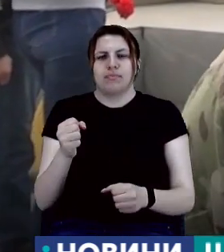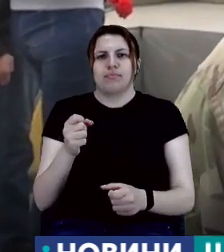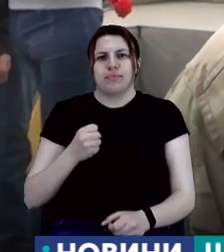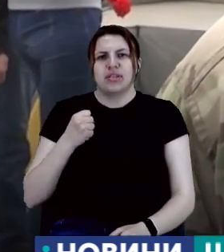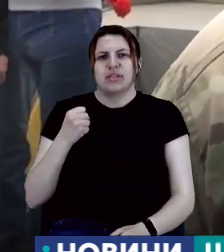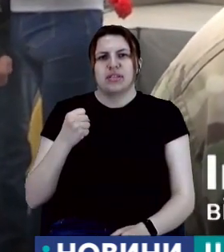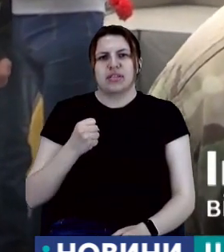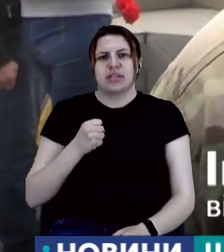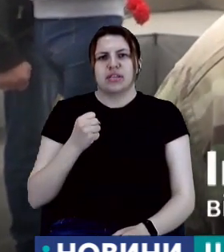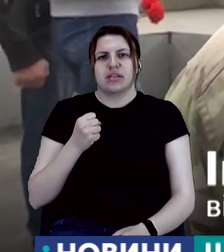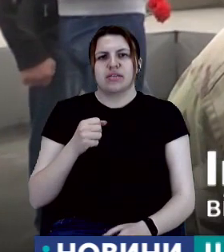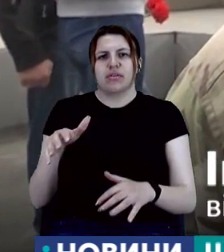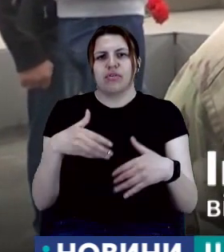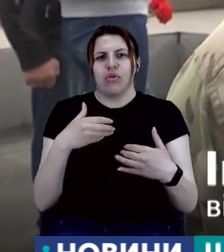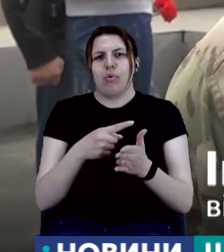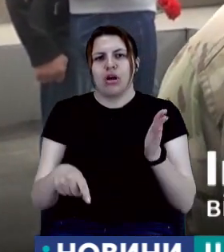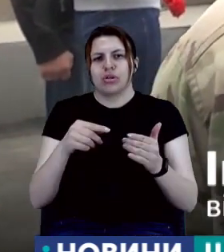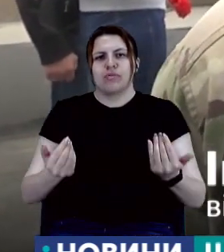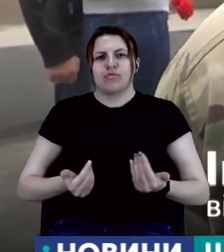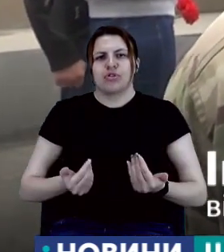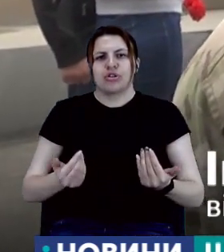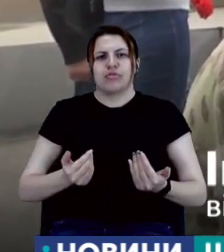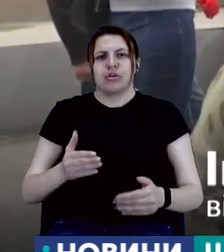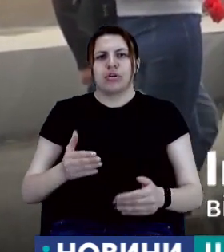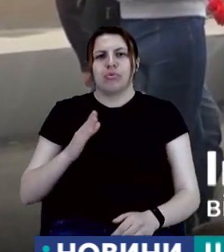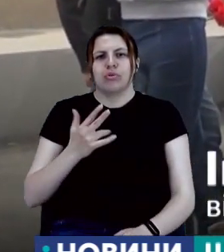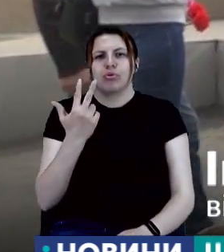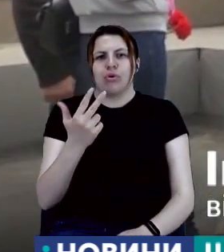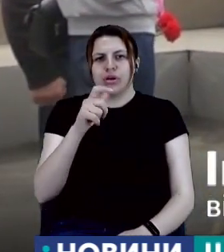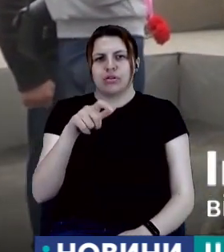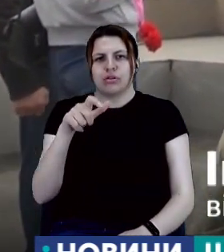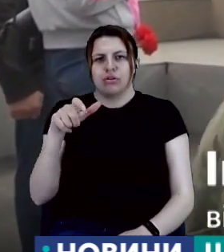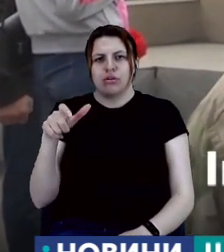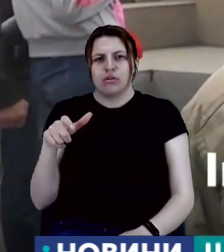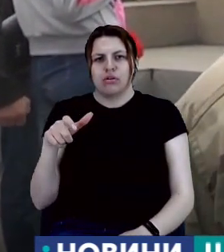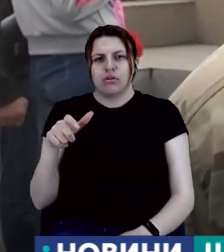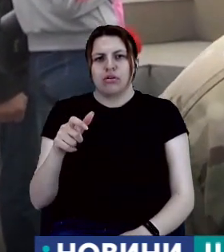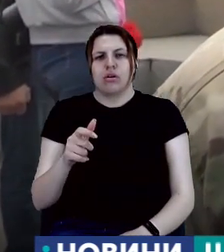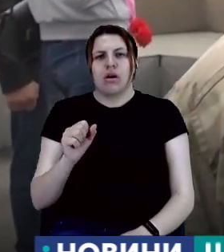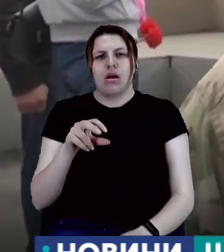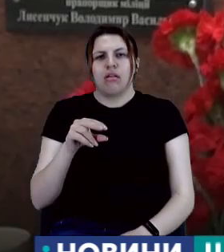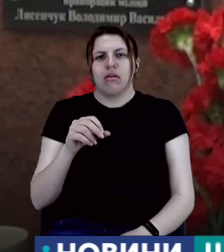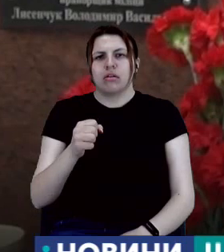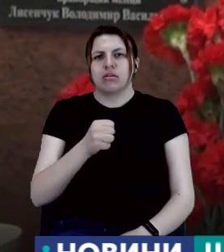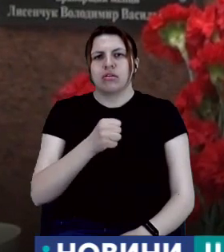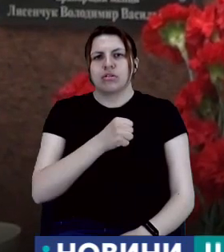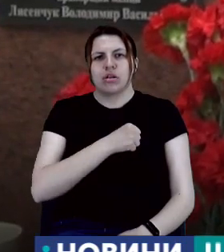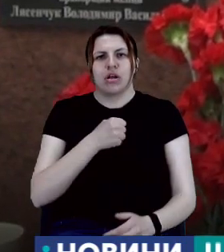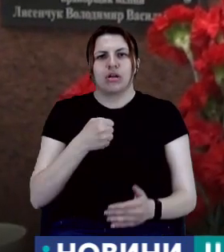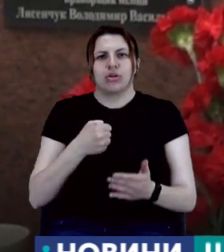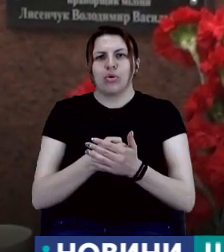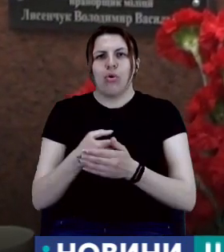Тоді в живих було 3. От. Але, на жаль, до прибуття медика